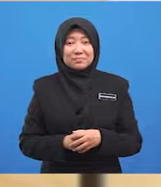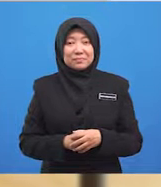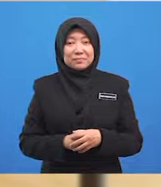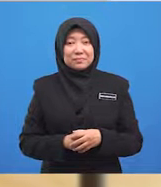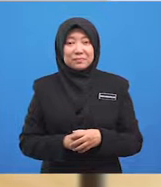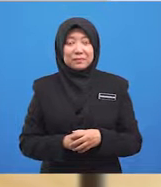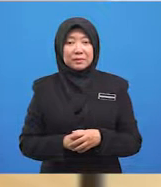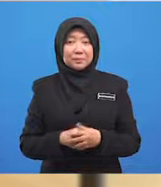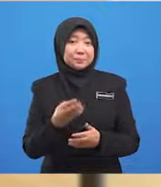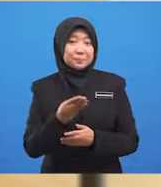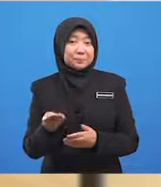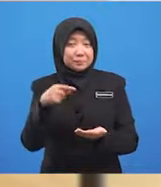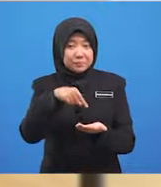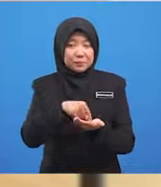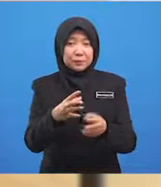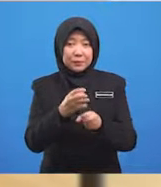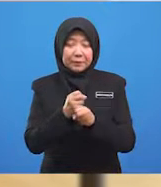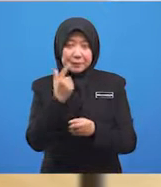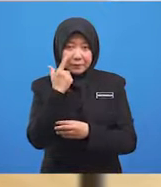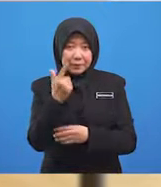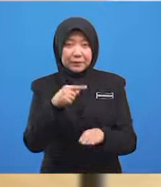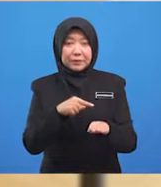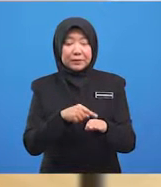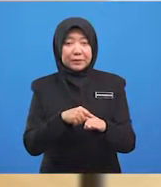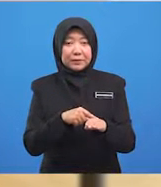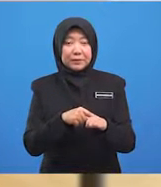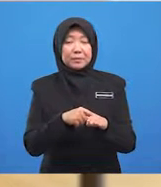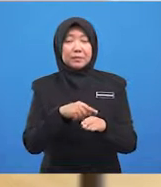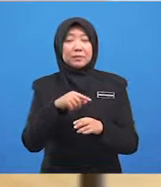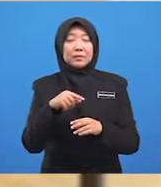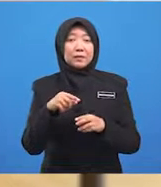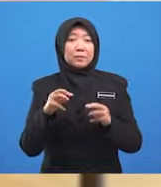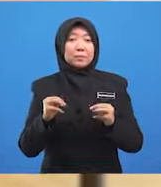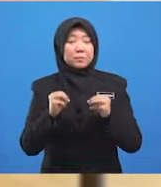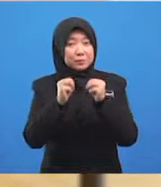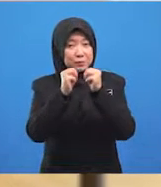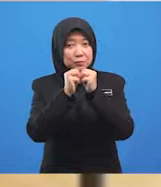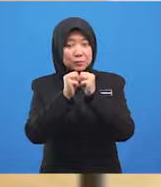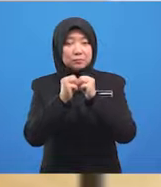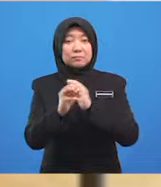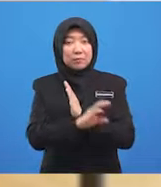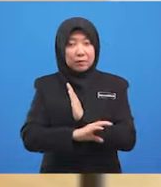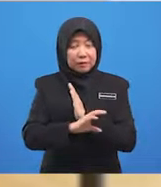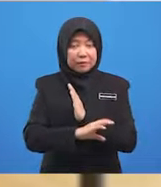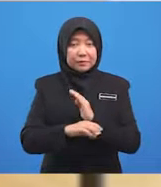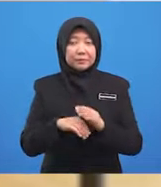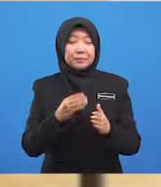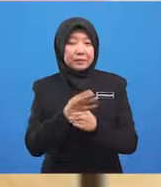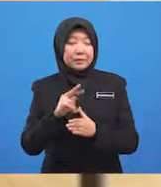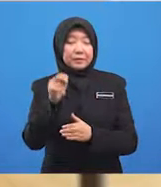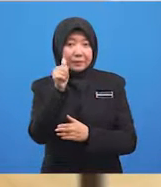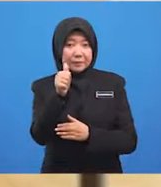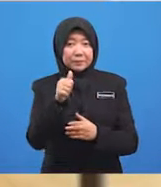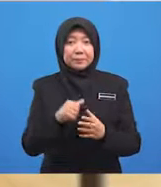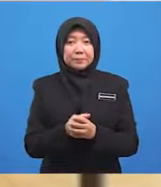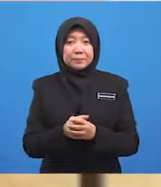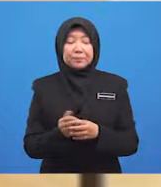koleksi-koleksi ini dapat dilihat di Galeri e-magazine sejarah awal dalam Museum Hai